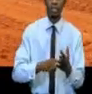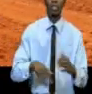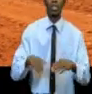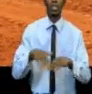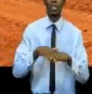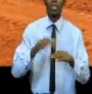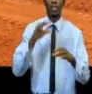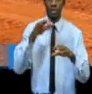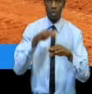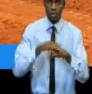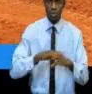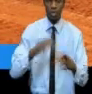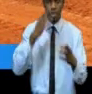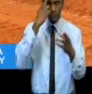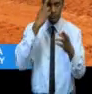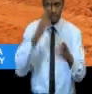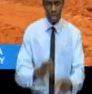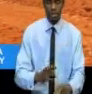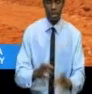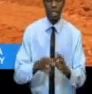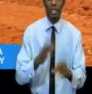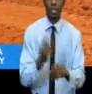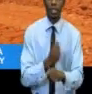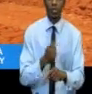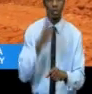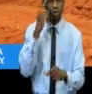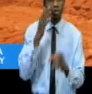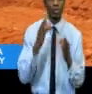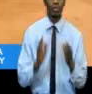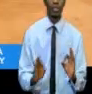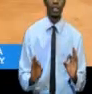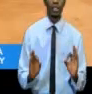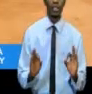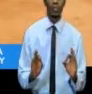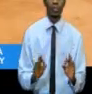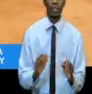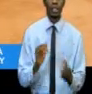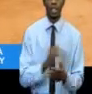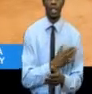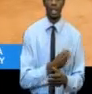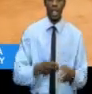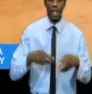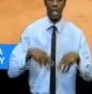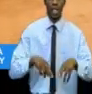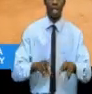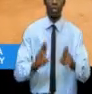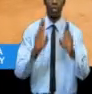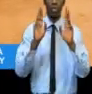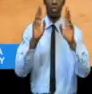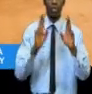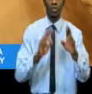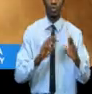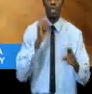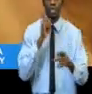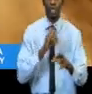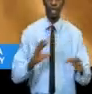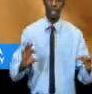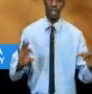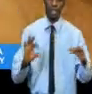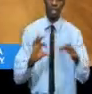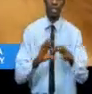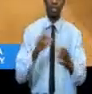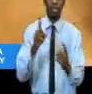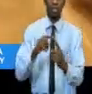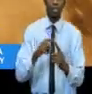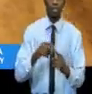des travaux pour plus de sécurité routière. L'avenue Haute Tension relie la route du Golfe à partir d'Alilac à l'avenue